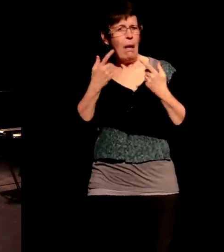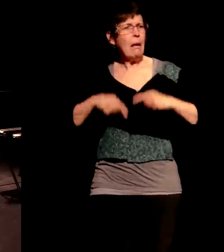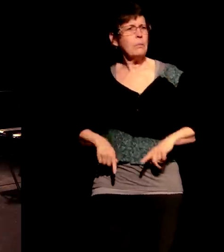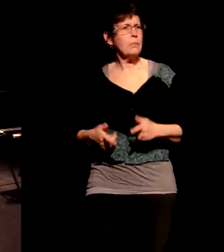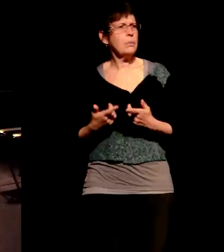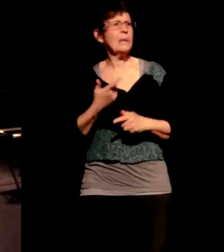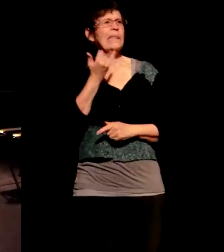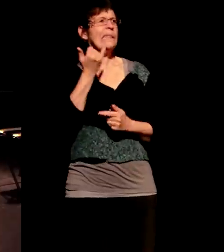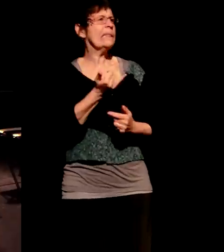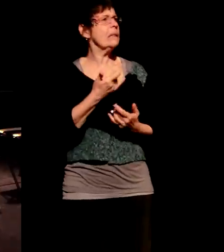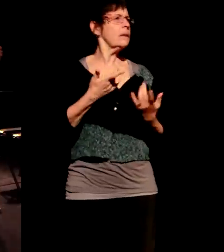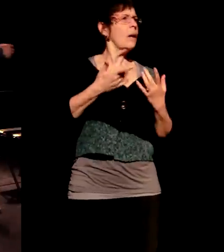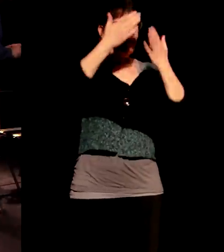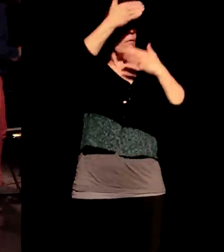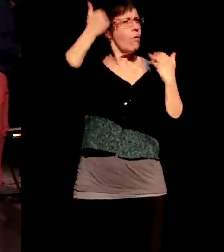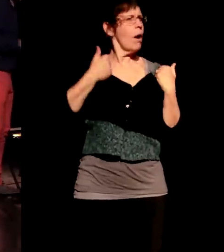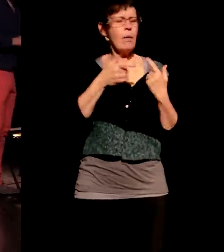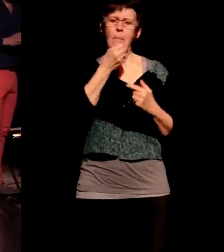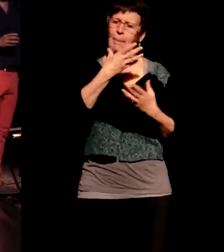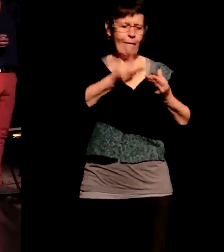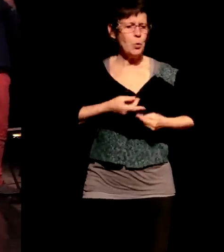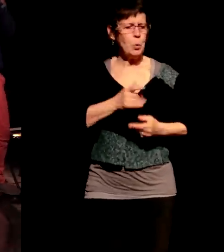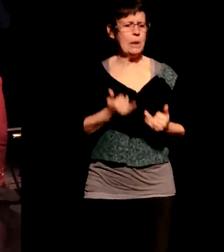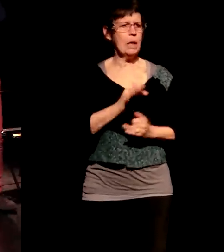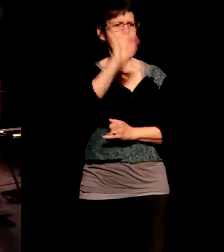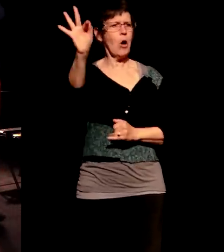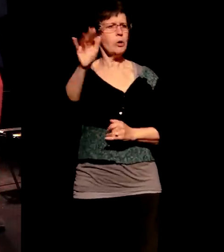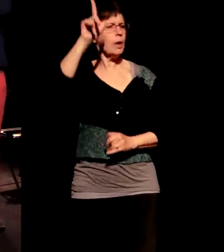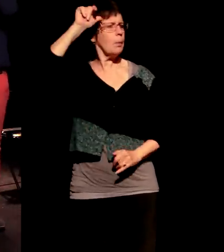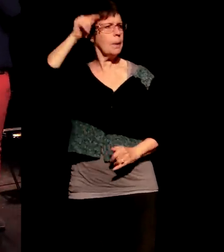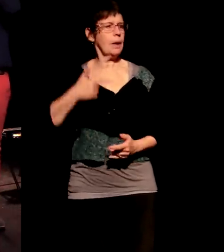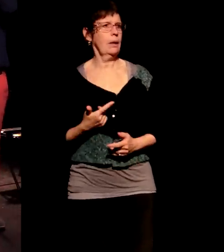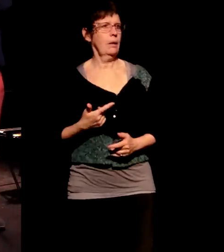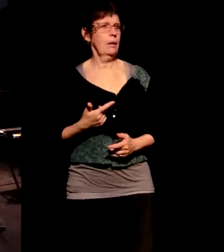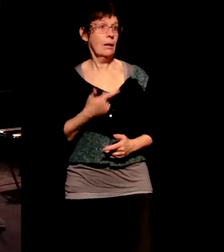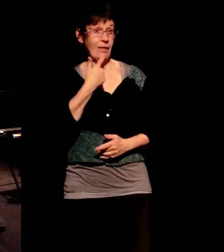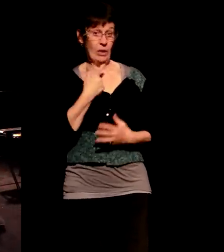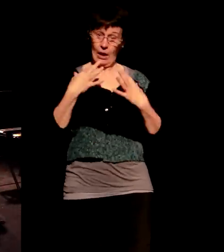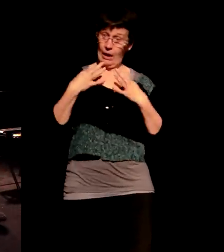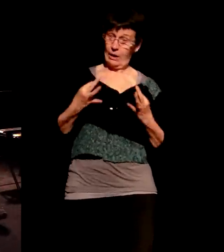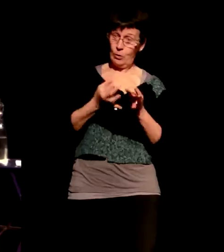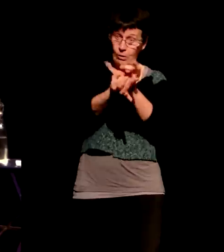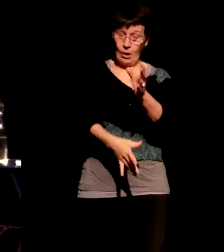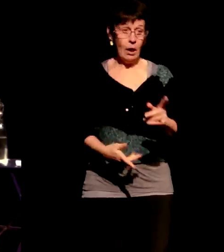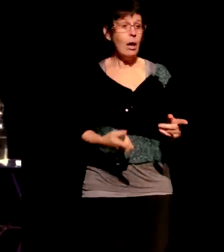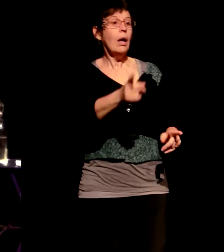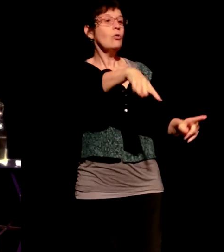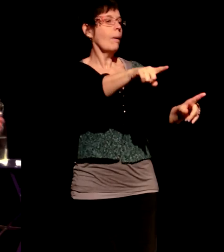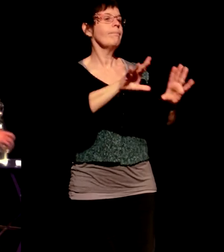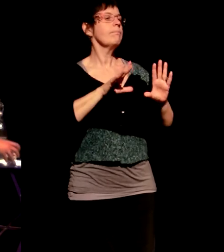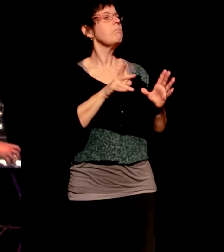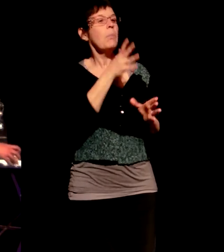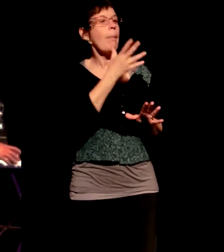la République. Chez nous, on ne voile pas les femmes. Enfin, ce genre de discours. Qui dit donc la laïcité, c'est que tu n'as pas ta place en tant, avec ta culture dans notre